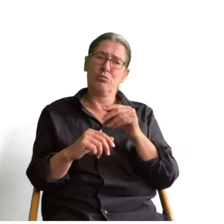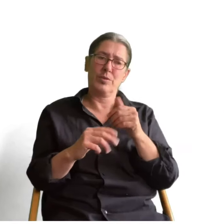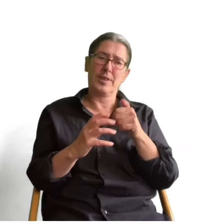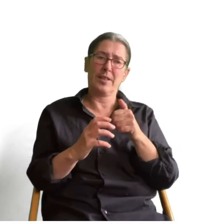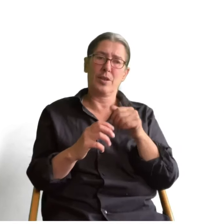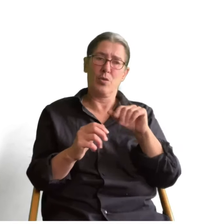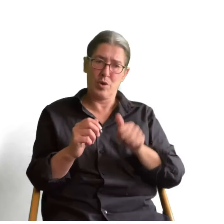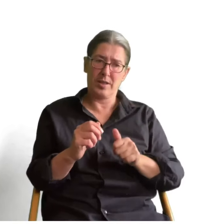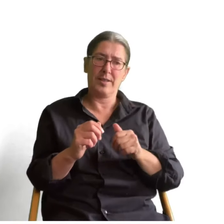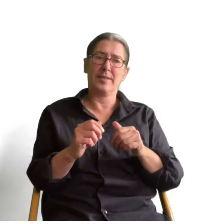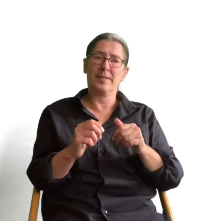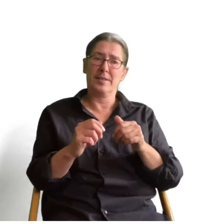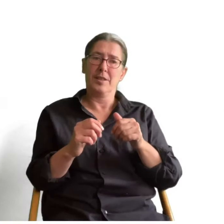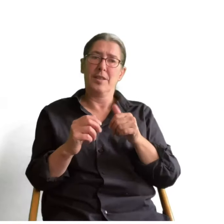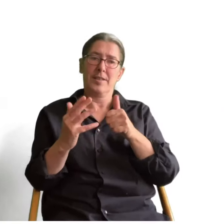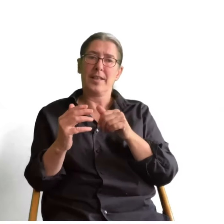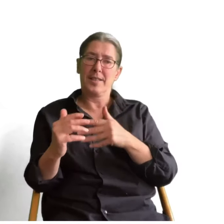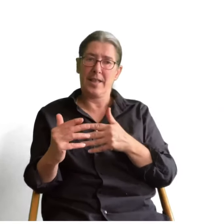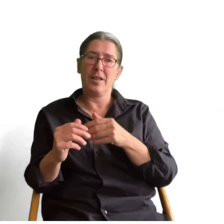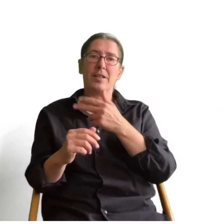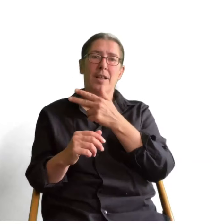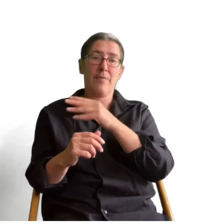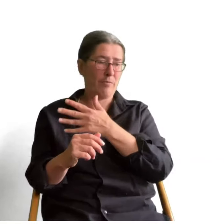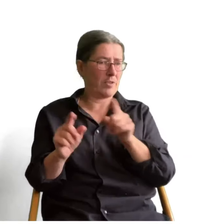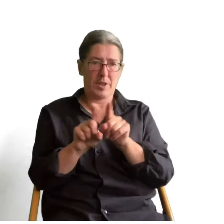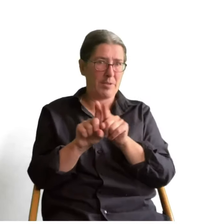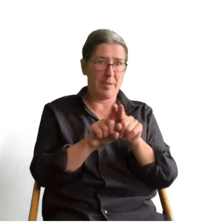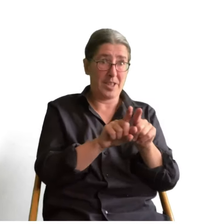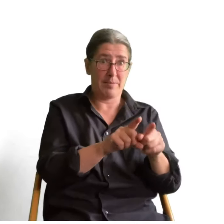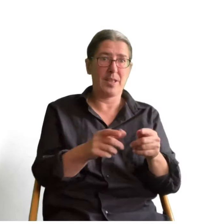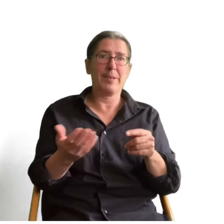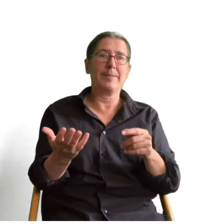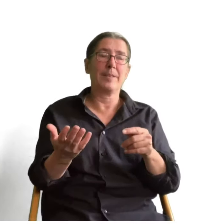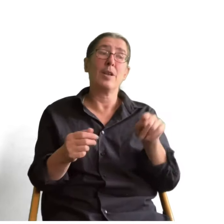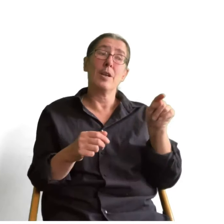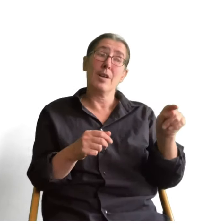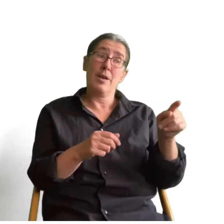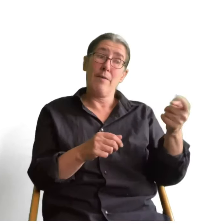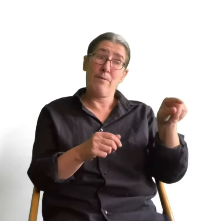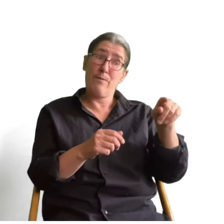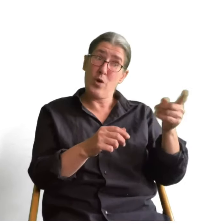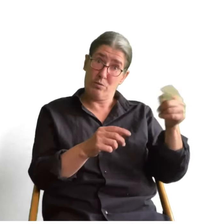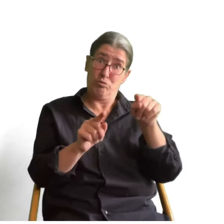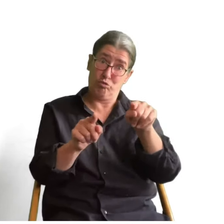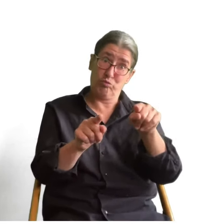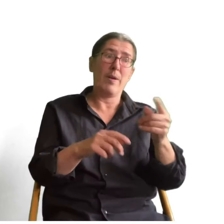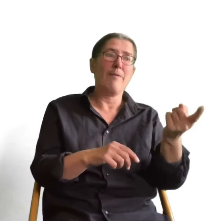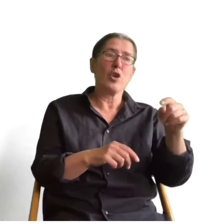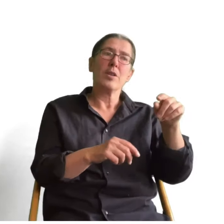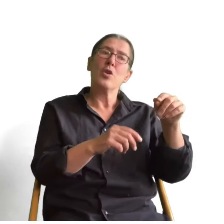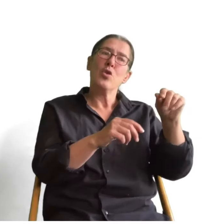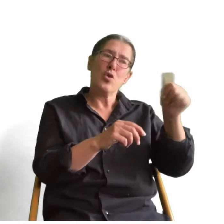zurück, 60 Hundertstel, 6 Zehntel, 3/5, ist alles dasselbe. Du würdest praktisch von diesen